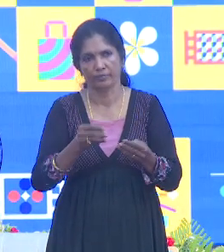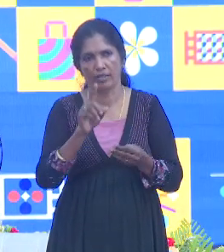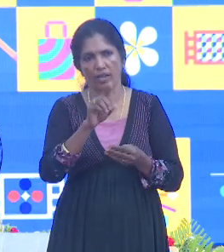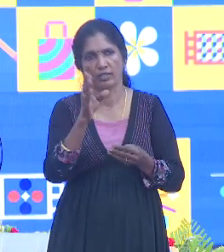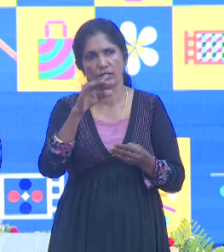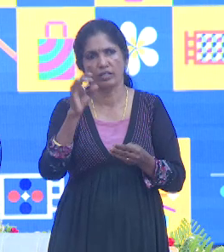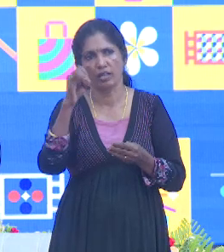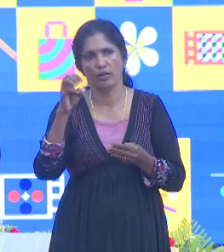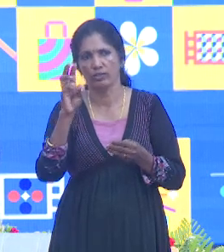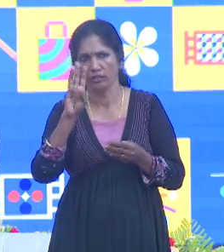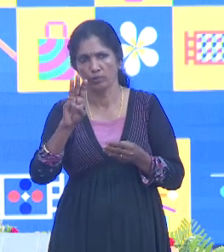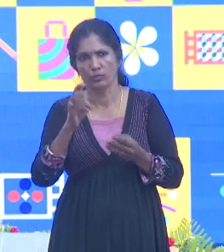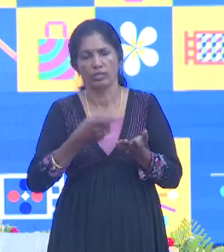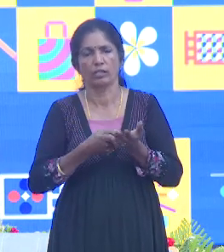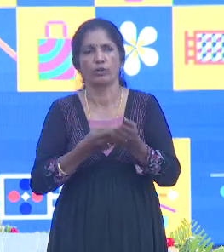63-ലെ നിയമത്തിൽ.